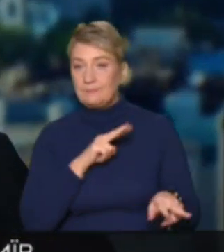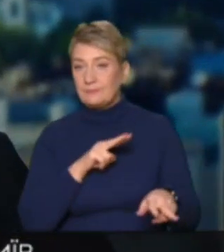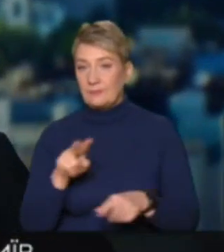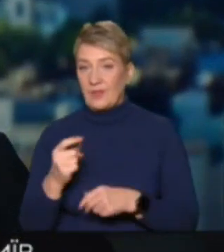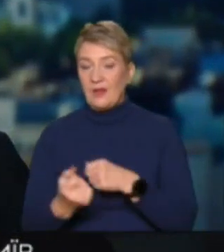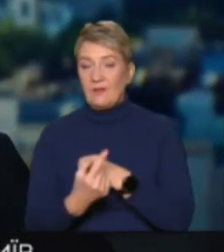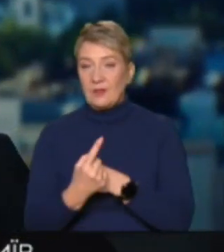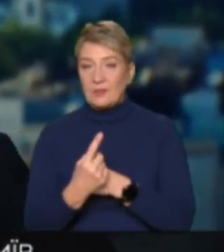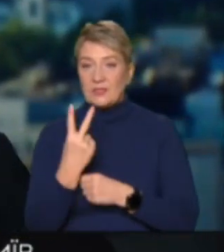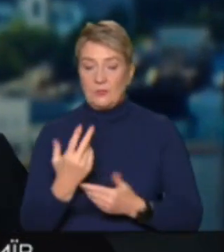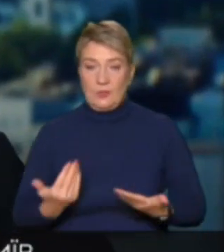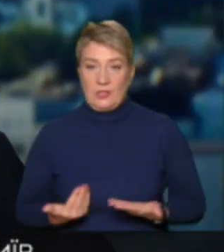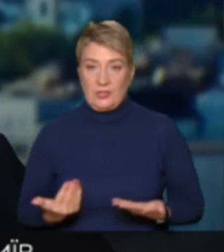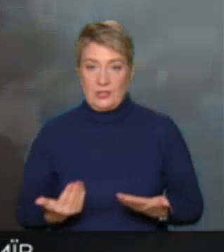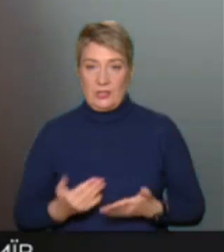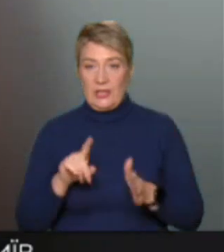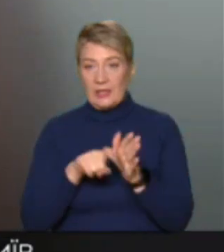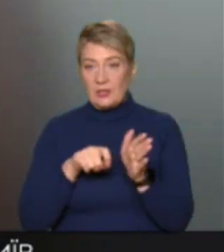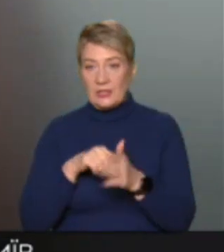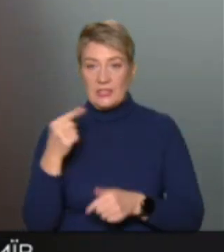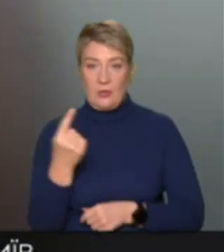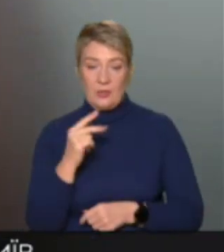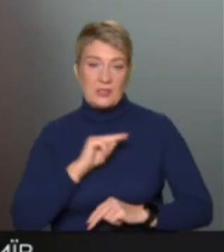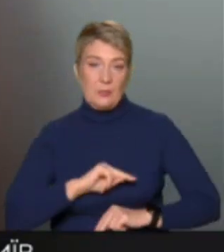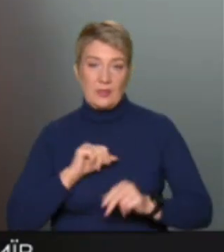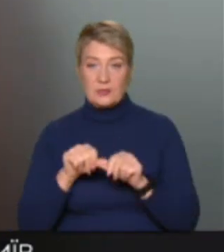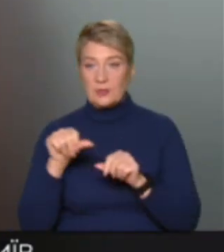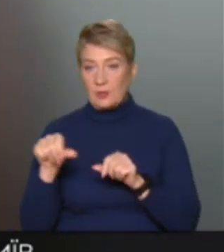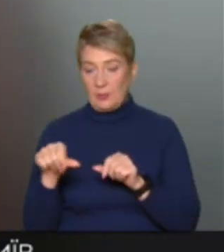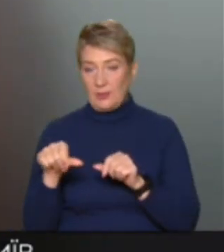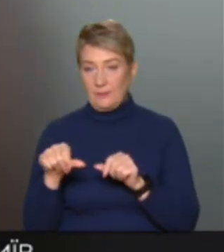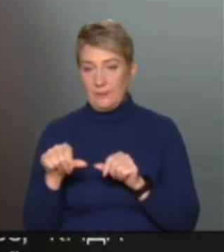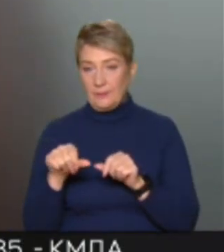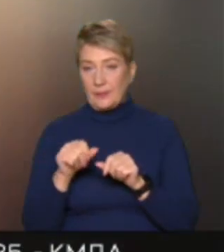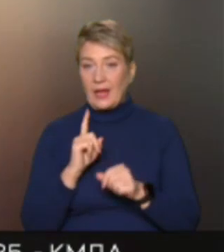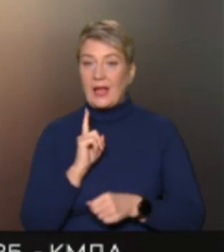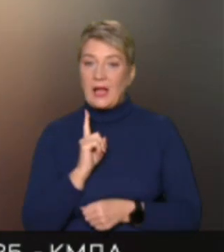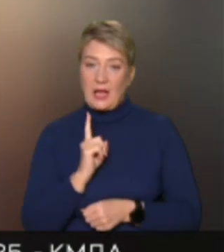жителів Покровського на Донеччині. Працювали вони окремо один від одного, але ж